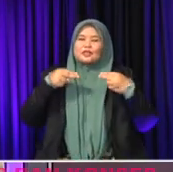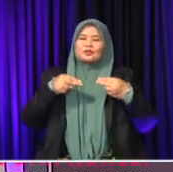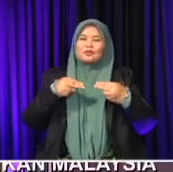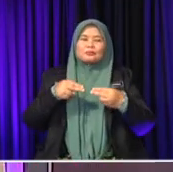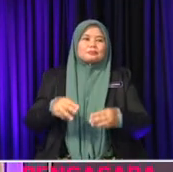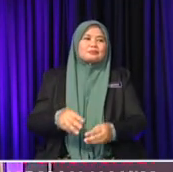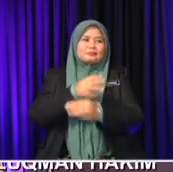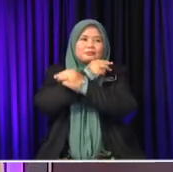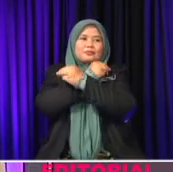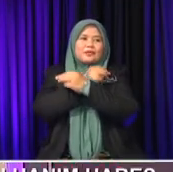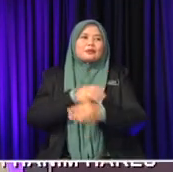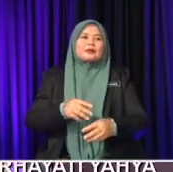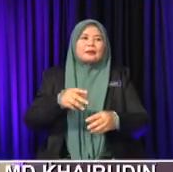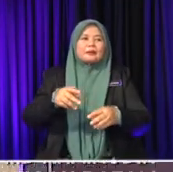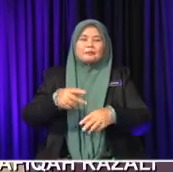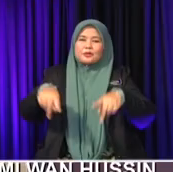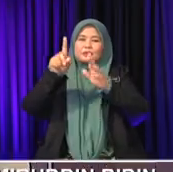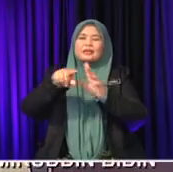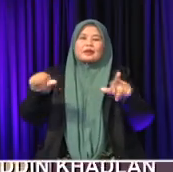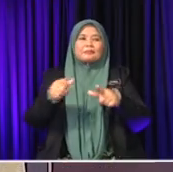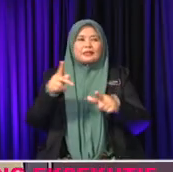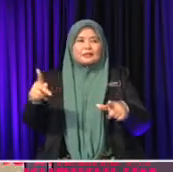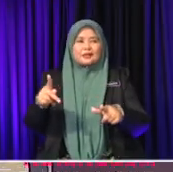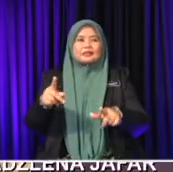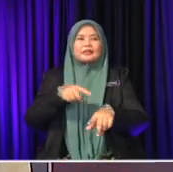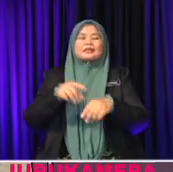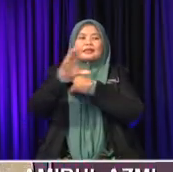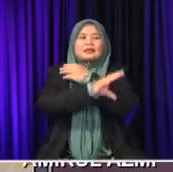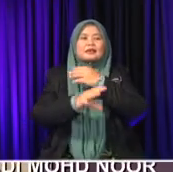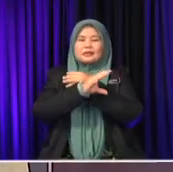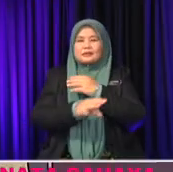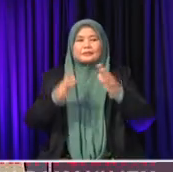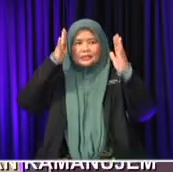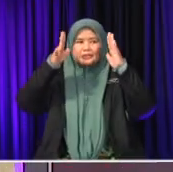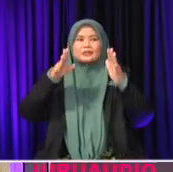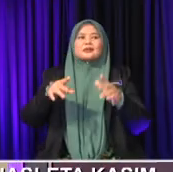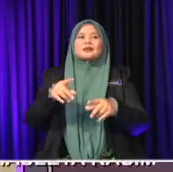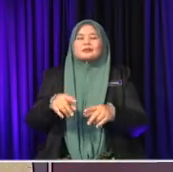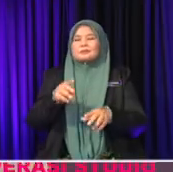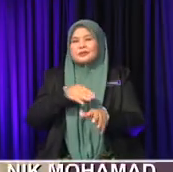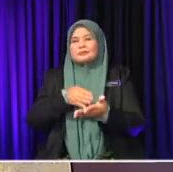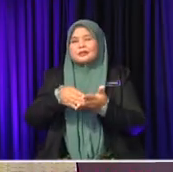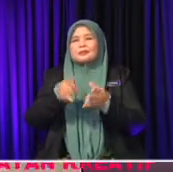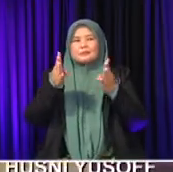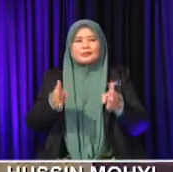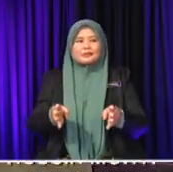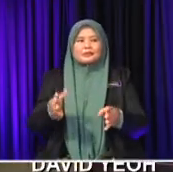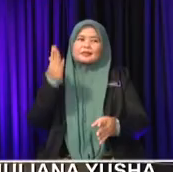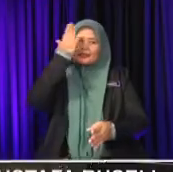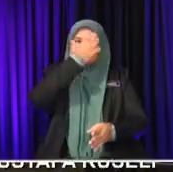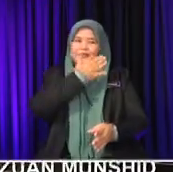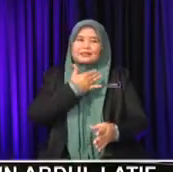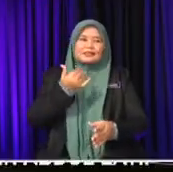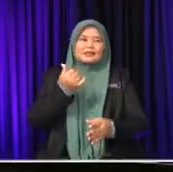perlu diamalkan di negara Malaysia berbilang bangsa cantik bergugus